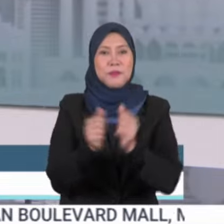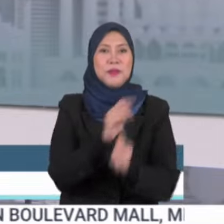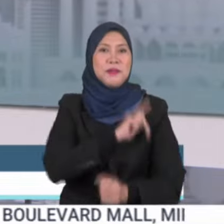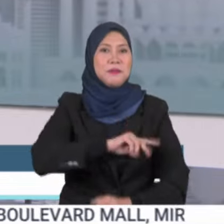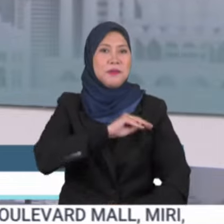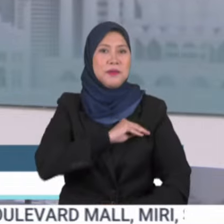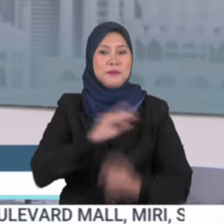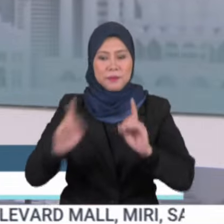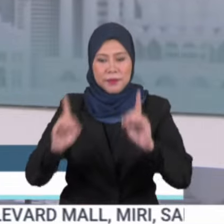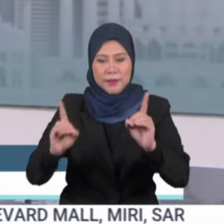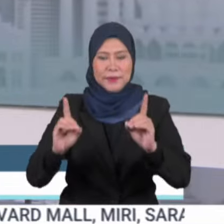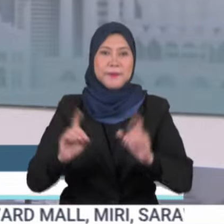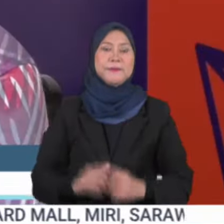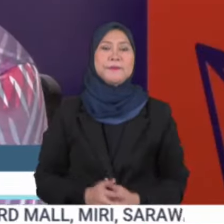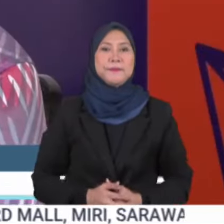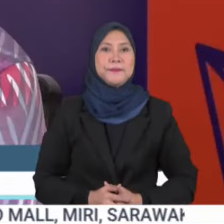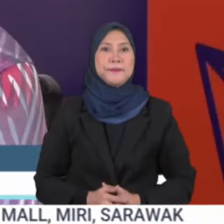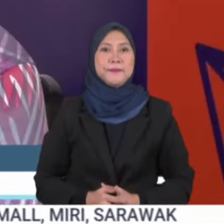Kementerian Pendidikan.